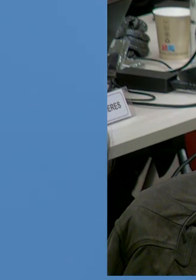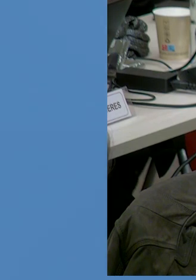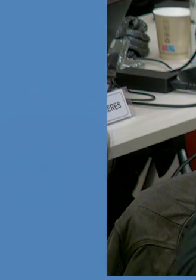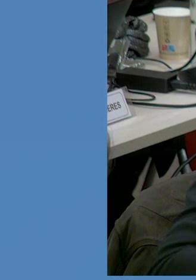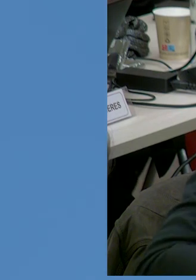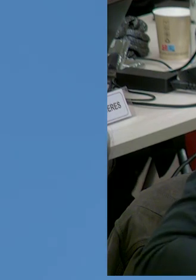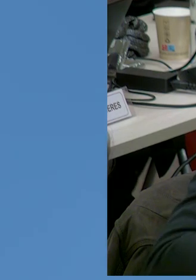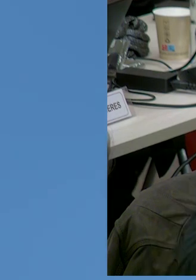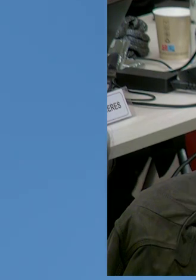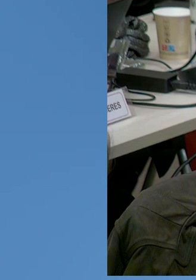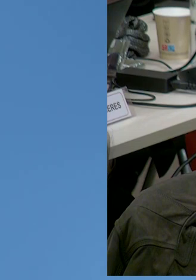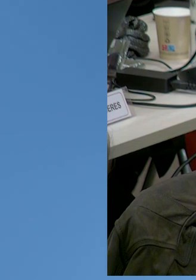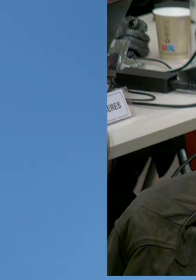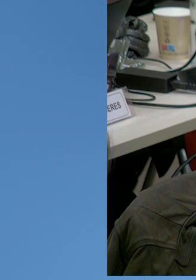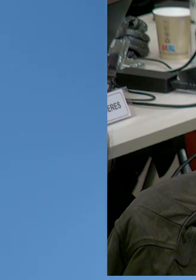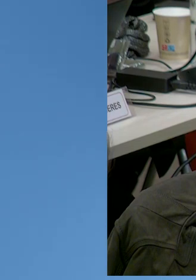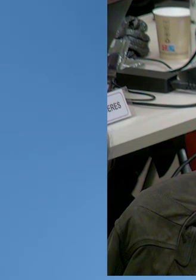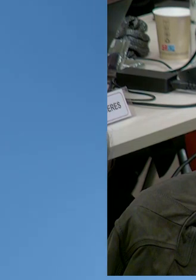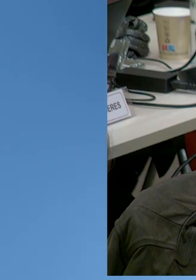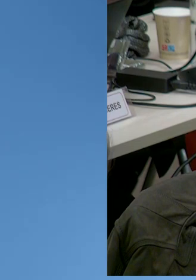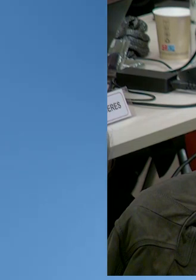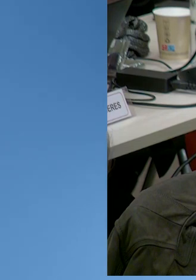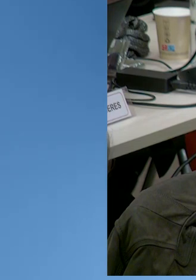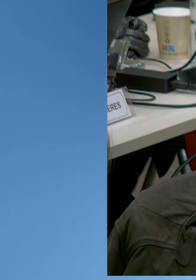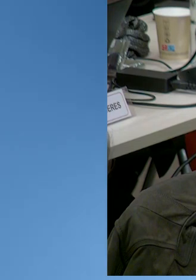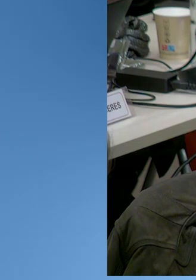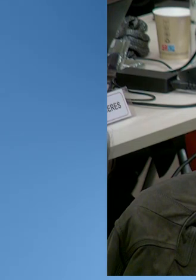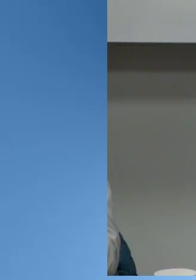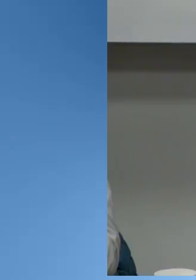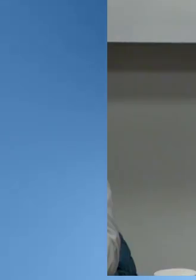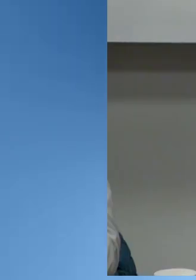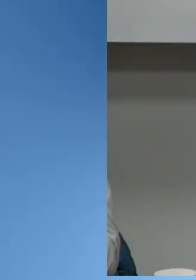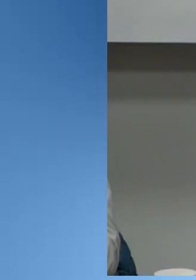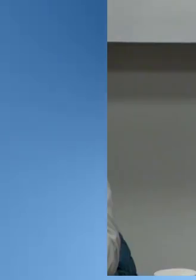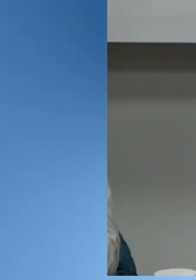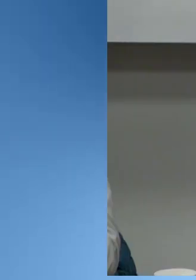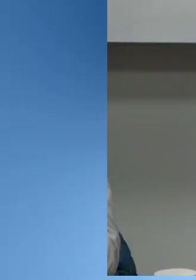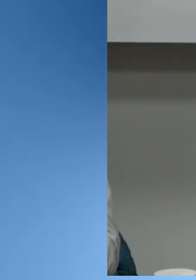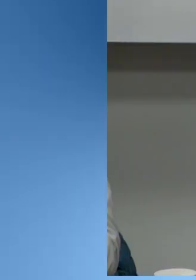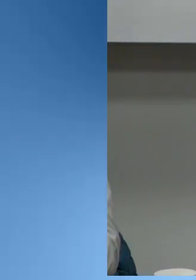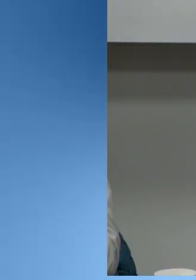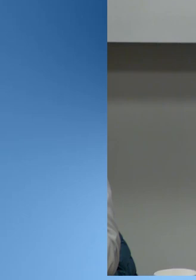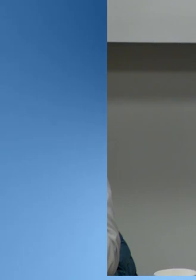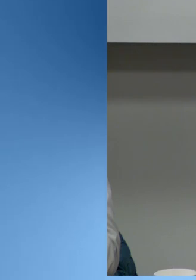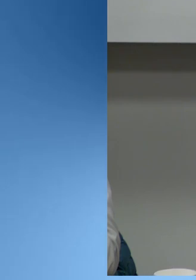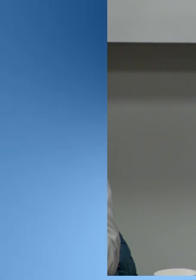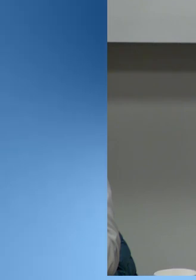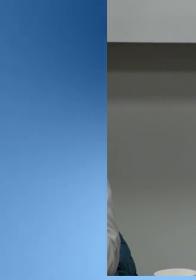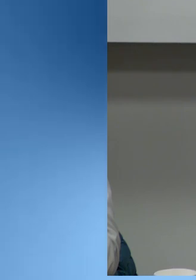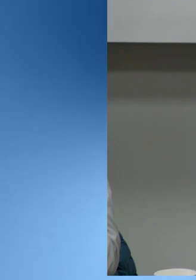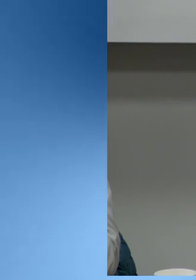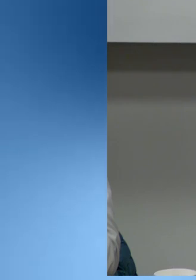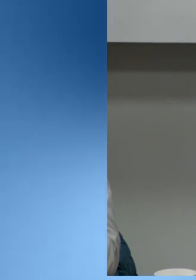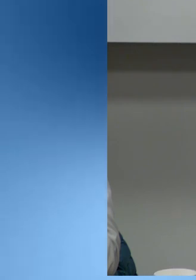candidaté à ce marché de Noël merci oui monsieur carign de droit